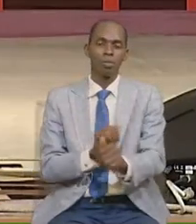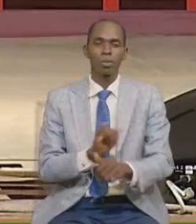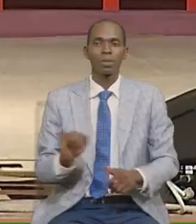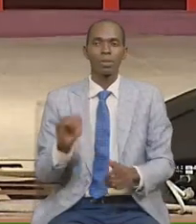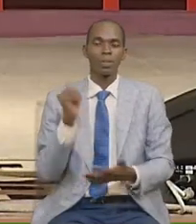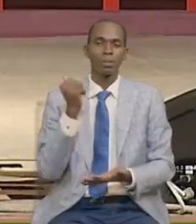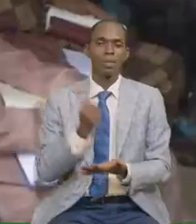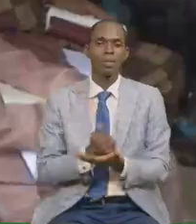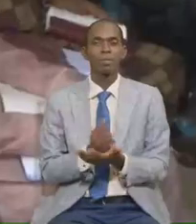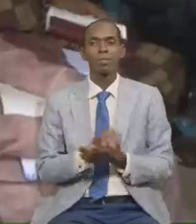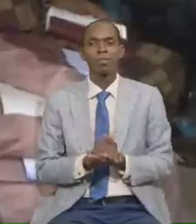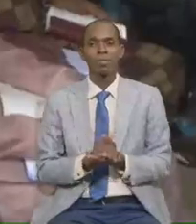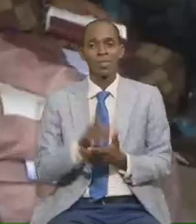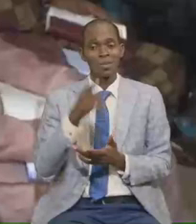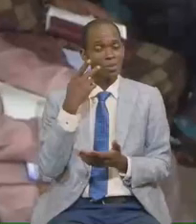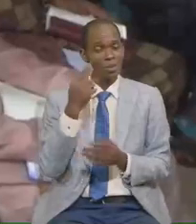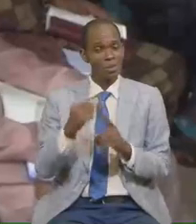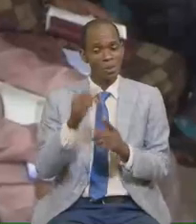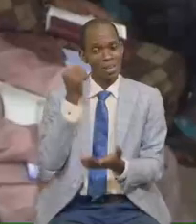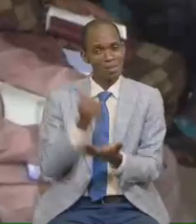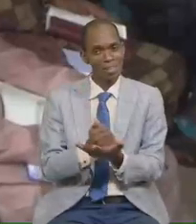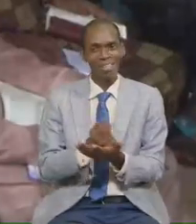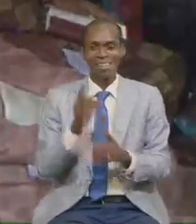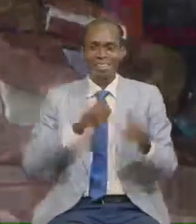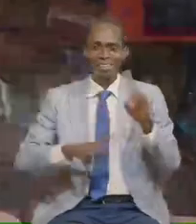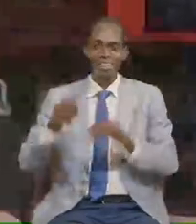Vous avez vu la main là-bas, non?